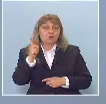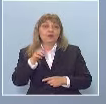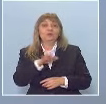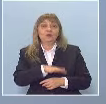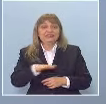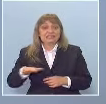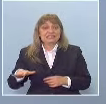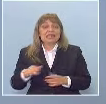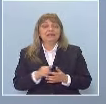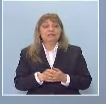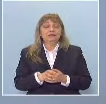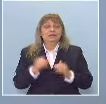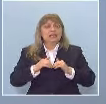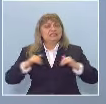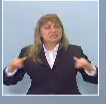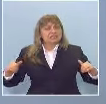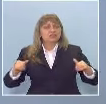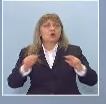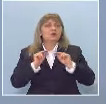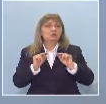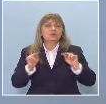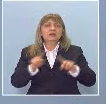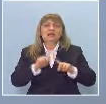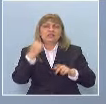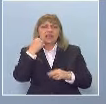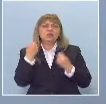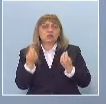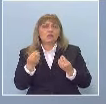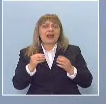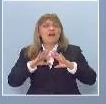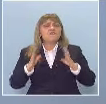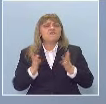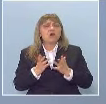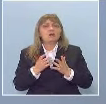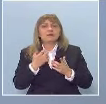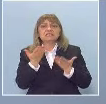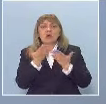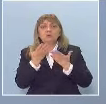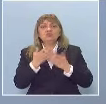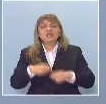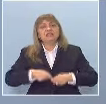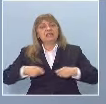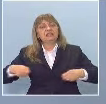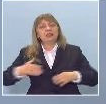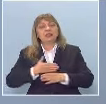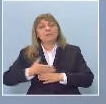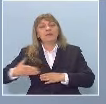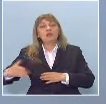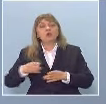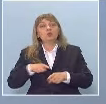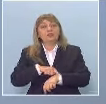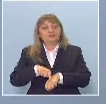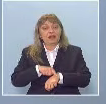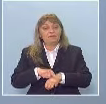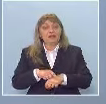децата... Дистанционното обучение не е много добра форма на обучение за по-дълъг период от време. За да бъде устойчиво вниманието на учениците,